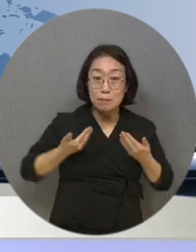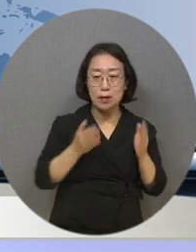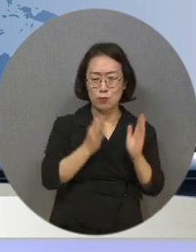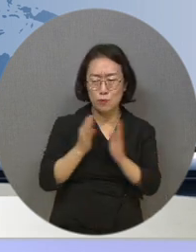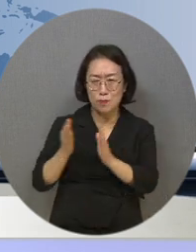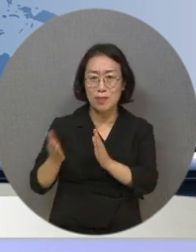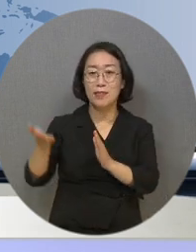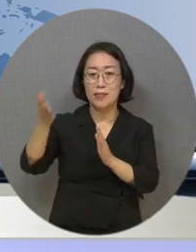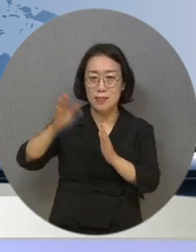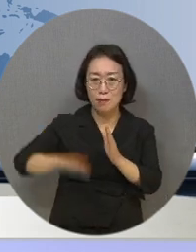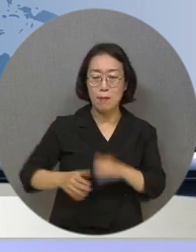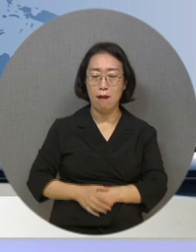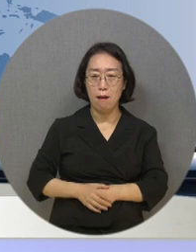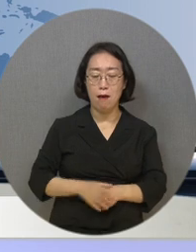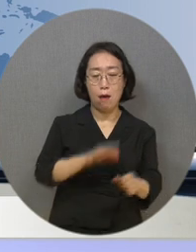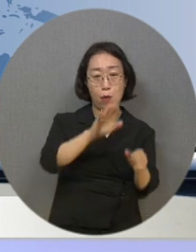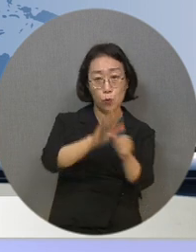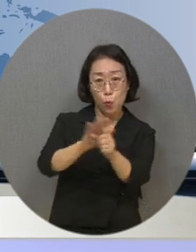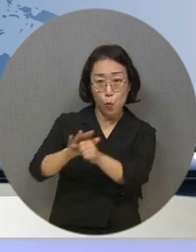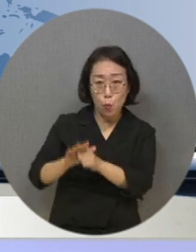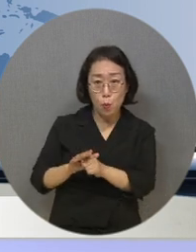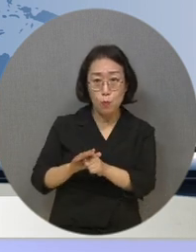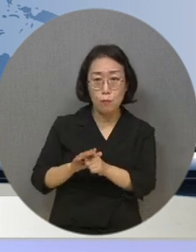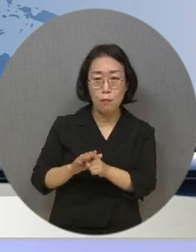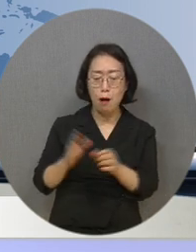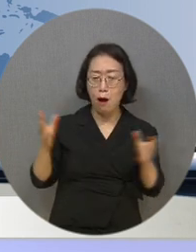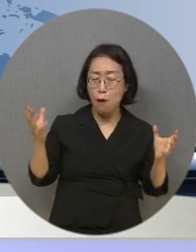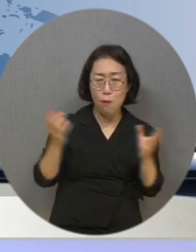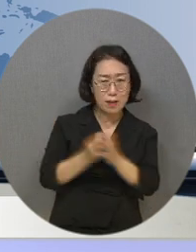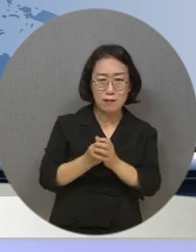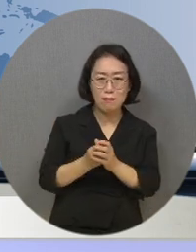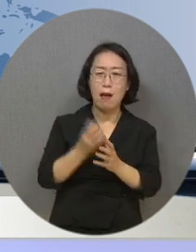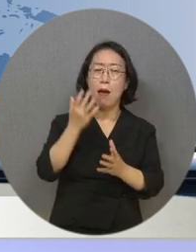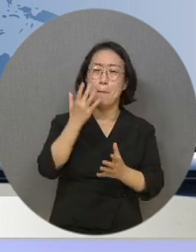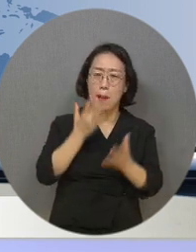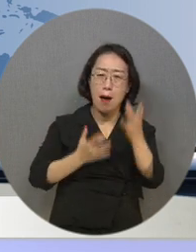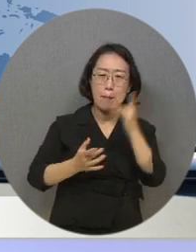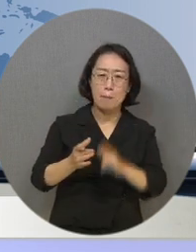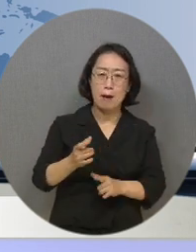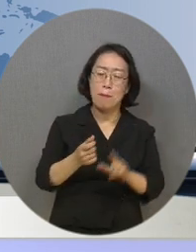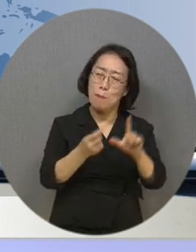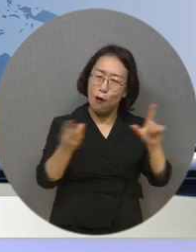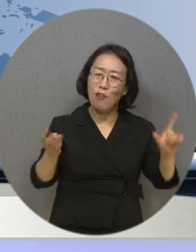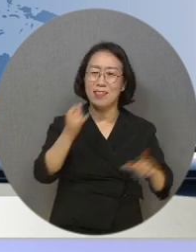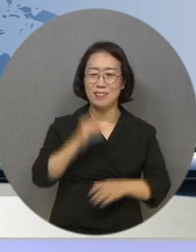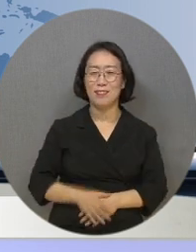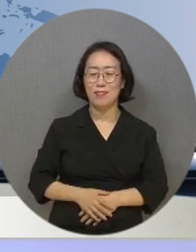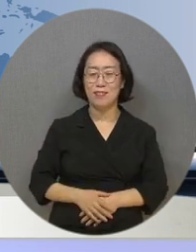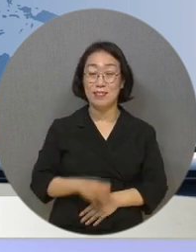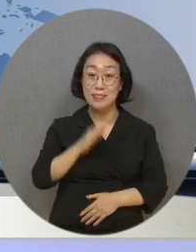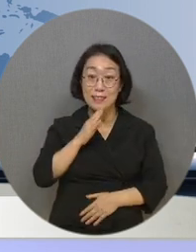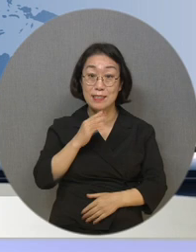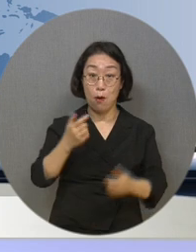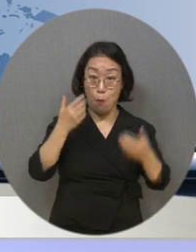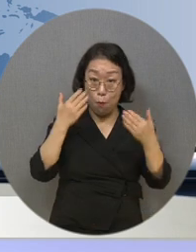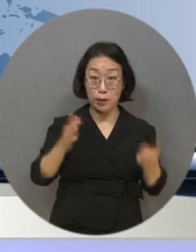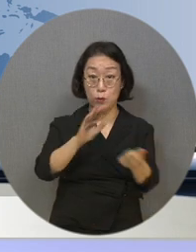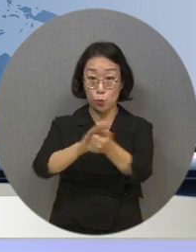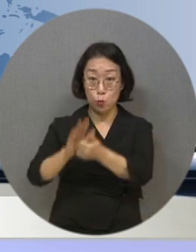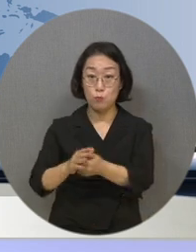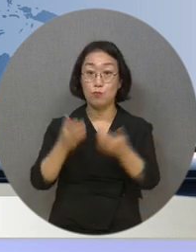마련하곤 있지만 여전히 노인복지망에는 구멍이 숭숭 뚫려 있습니다. 실제로 체감할 수 있는